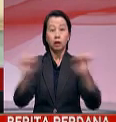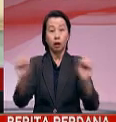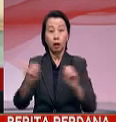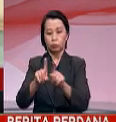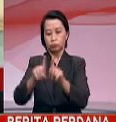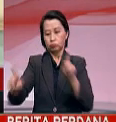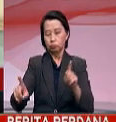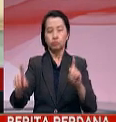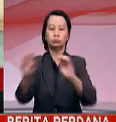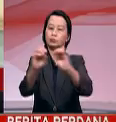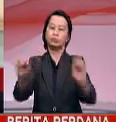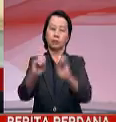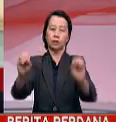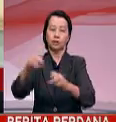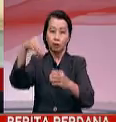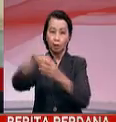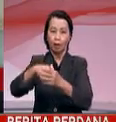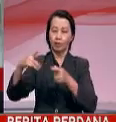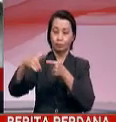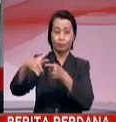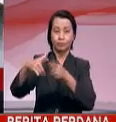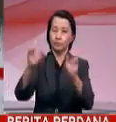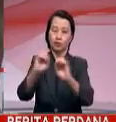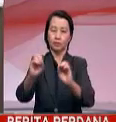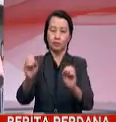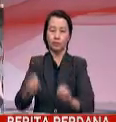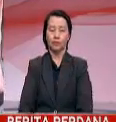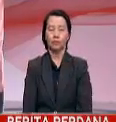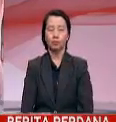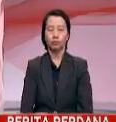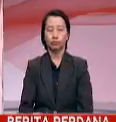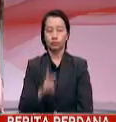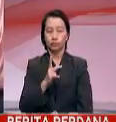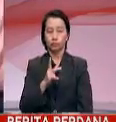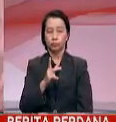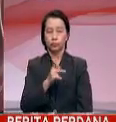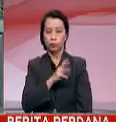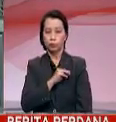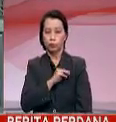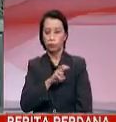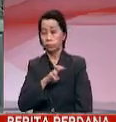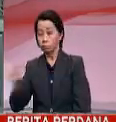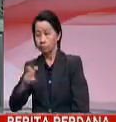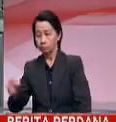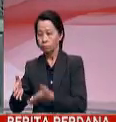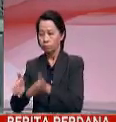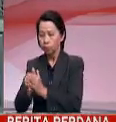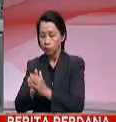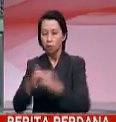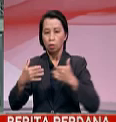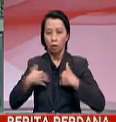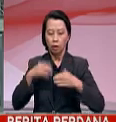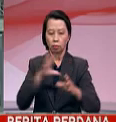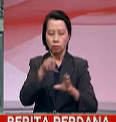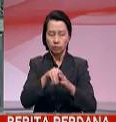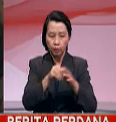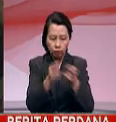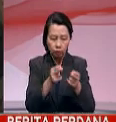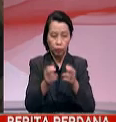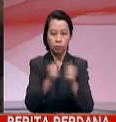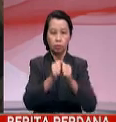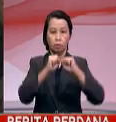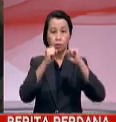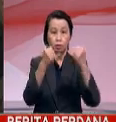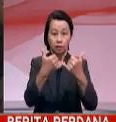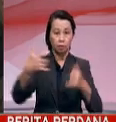penjarakan sosial lagi di dalam pesawat. Kementerian Pengangkutan juga telah diminta untuk mengadakan sesi libat urus bersama